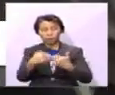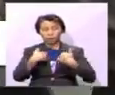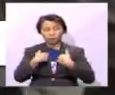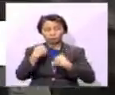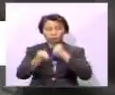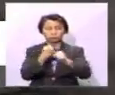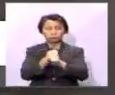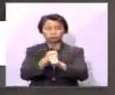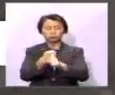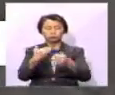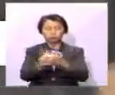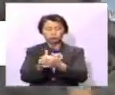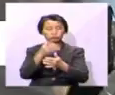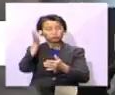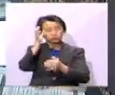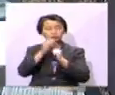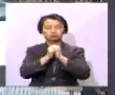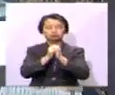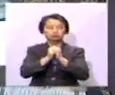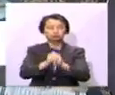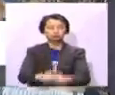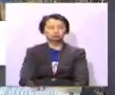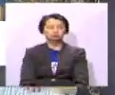sempena Tahun Baharu Cina.